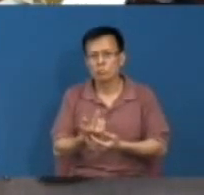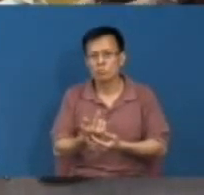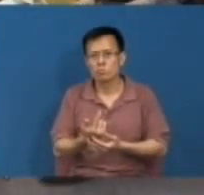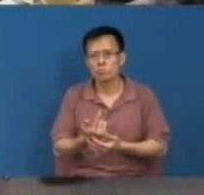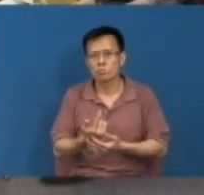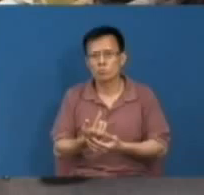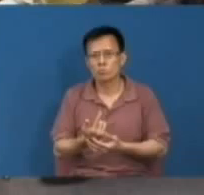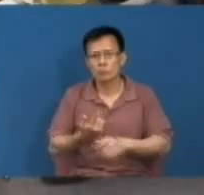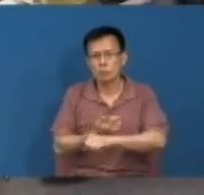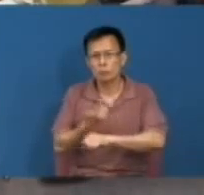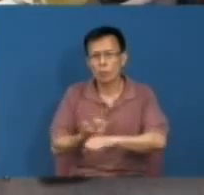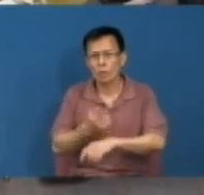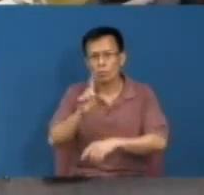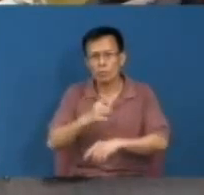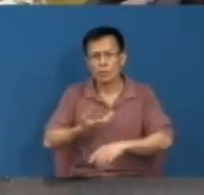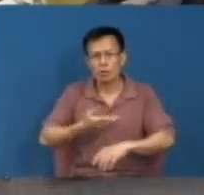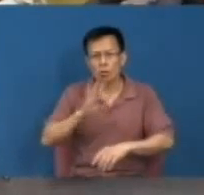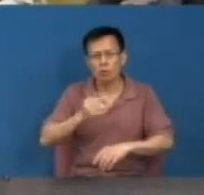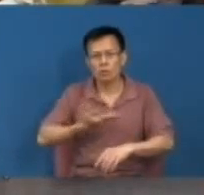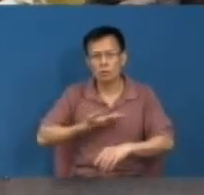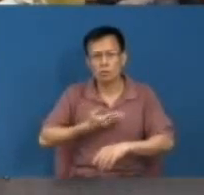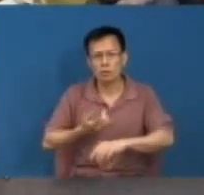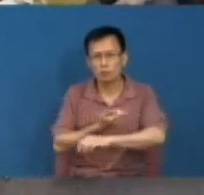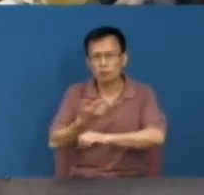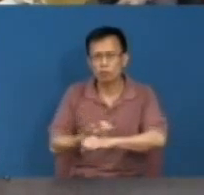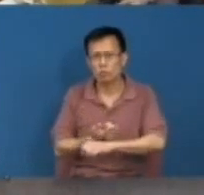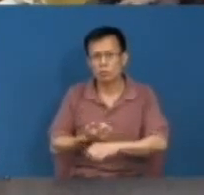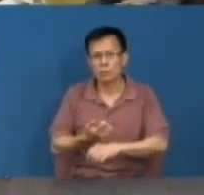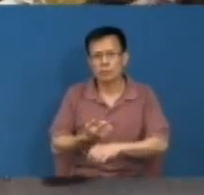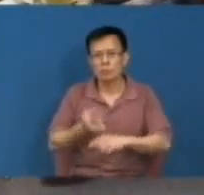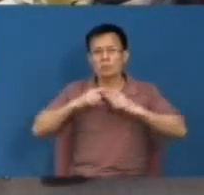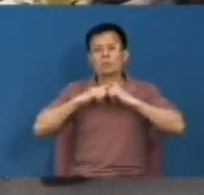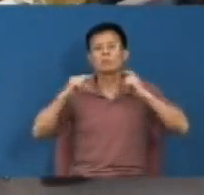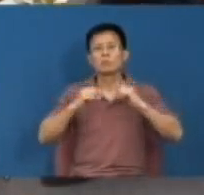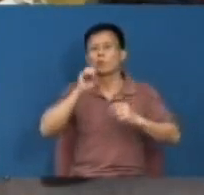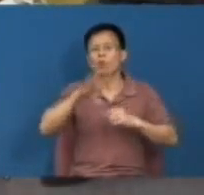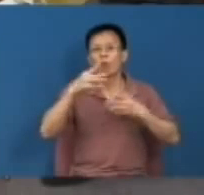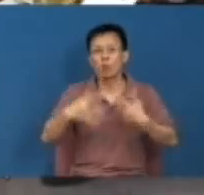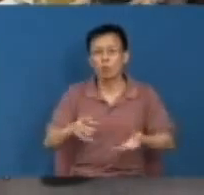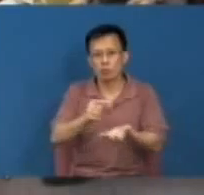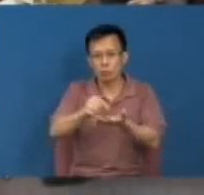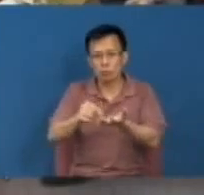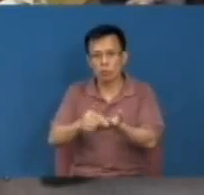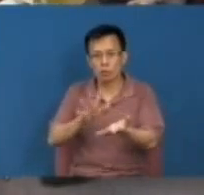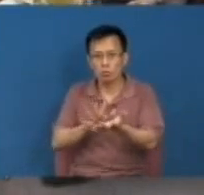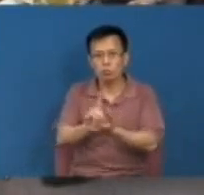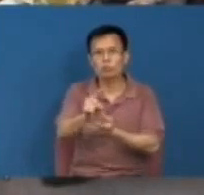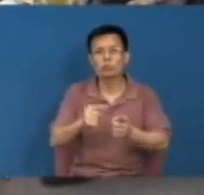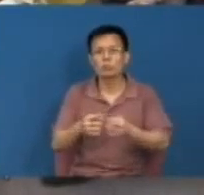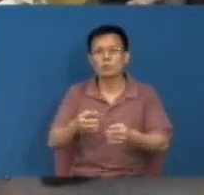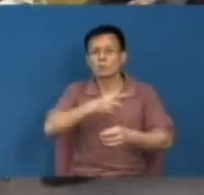咁多年咧， 都話俾佢。 你聽唔聽？曾蔭權講過，每一個地政嘅專員咧，每一個地方嘅專員就係等於小特